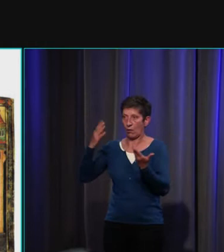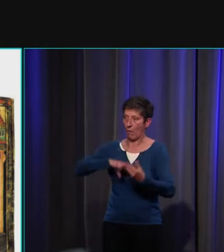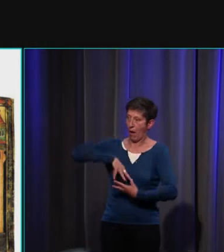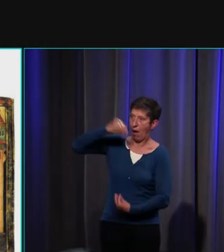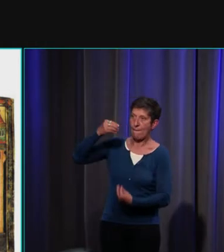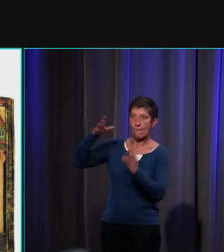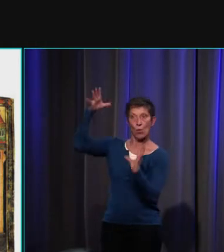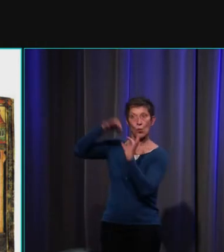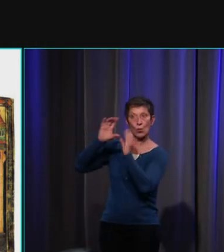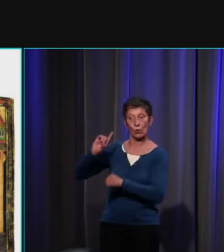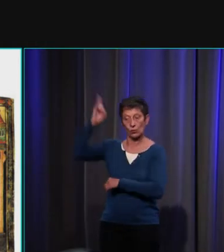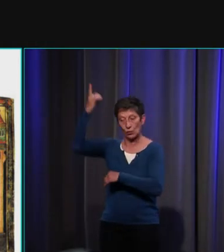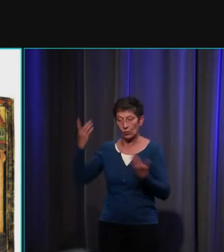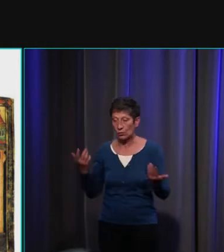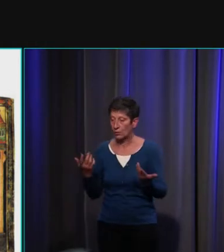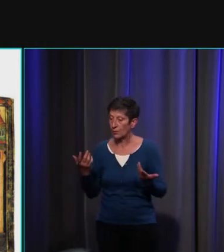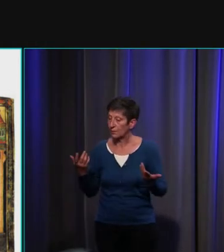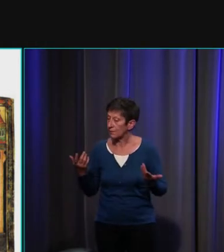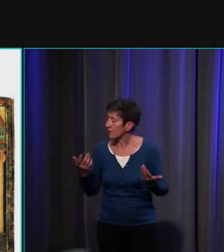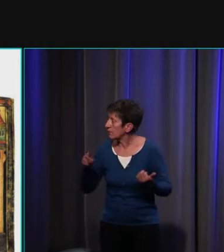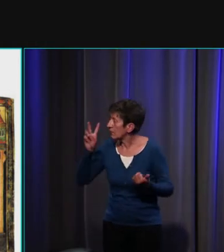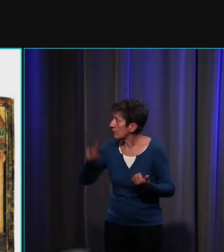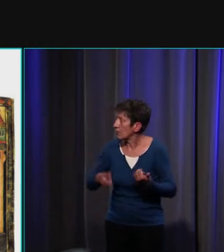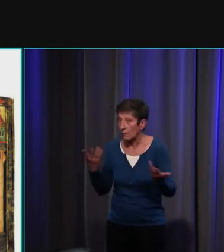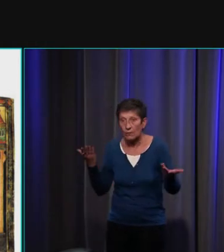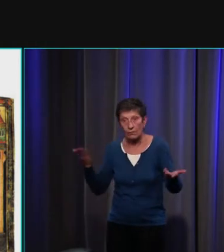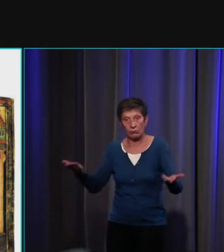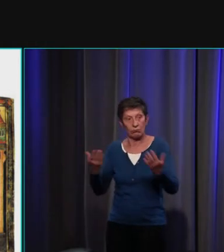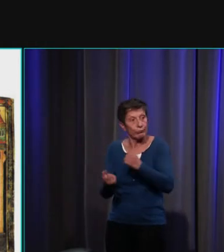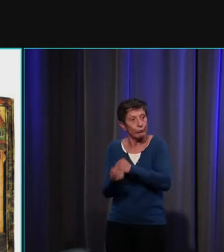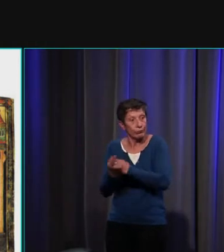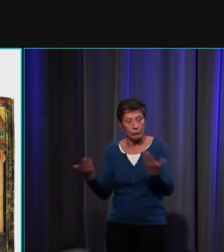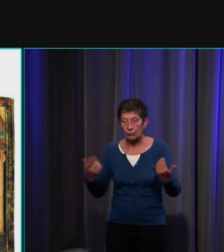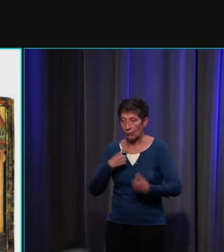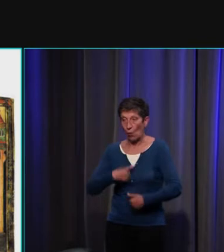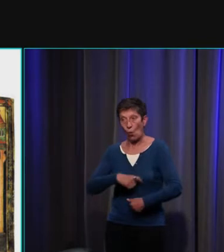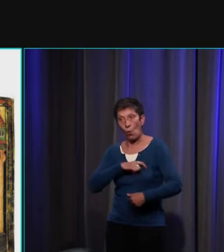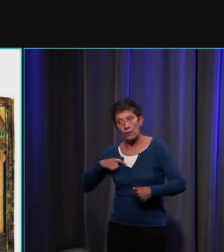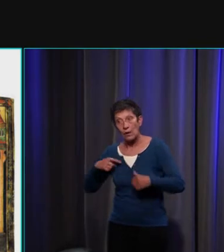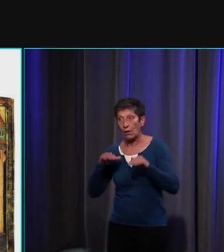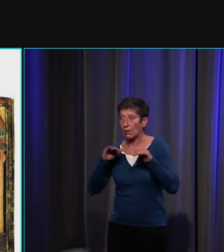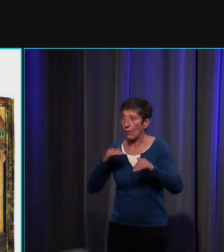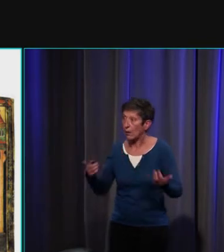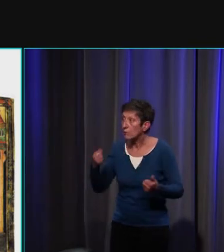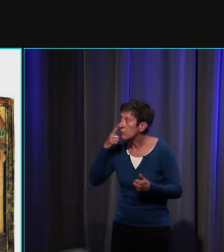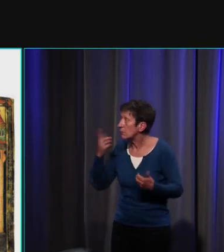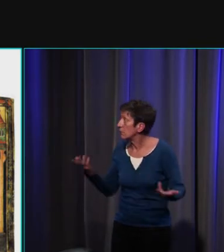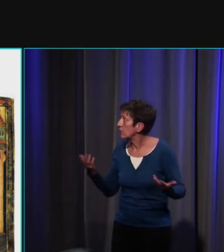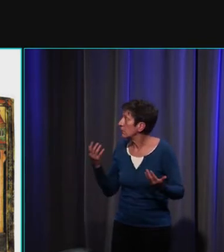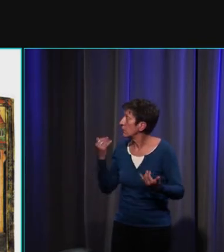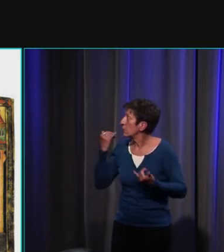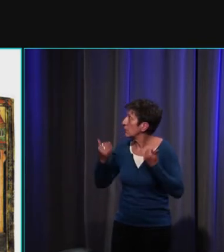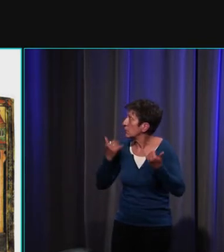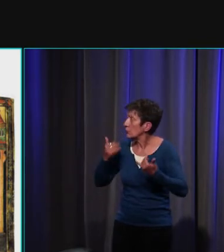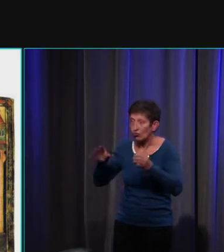l'apologétique traditionnels on est dans un autre monde voyez la croisade parce qu'on n'aurait pas pu prêcher interdisent l'âme